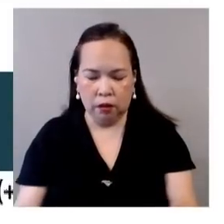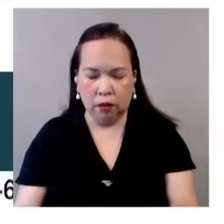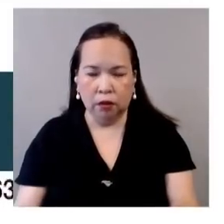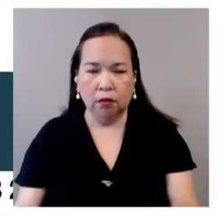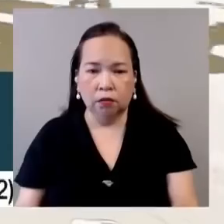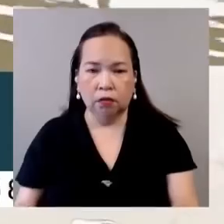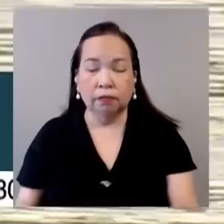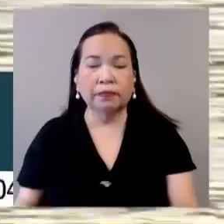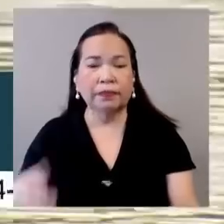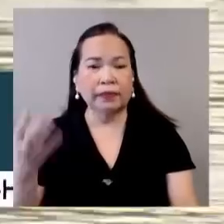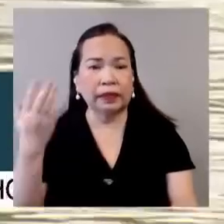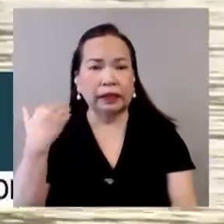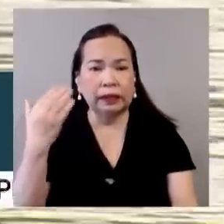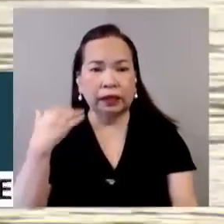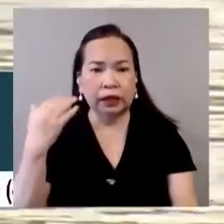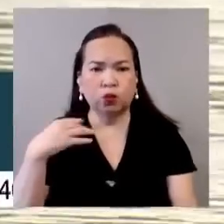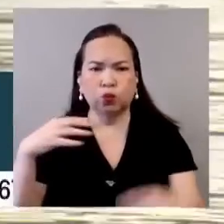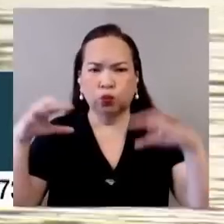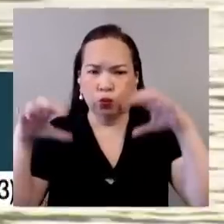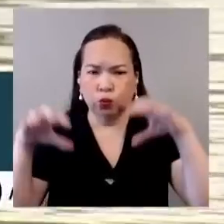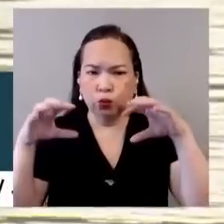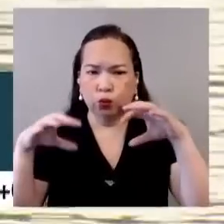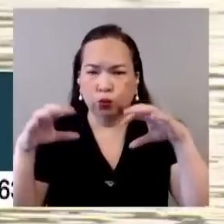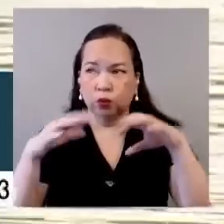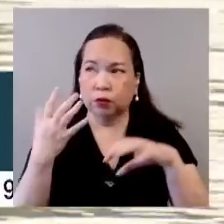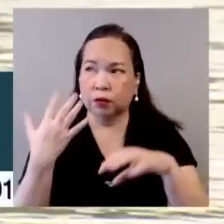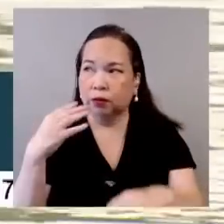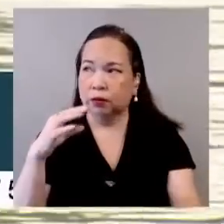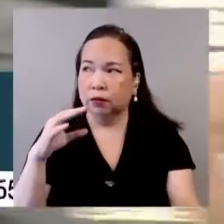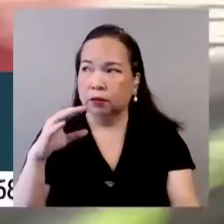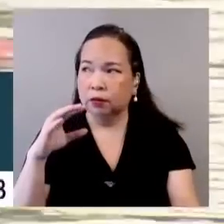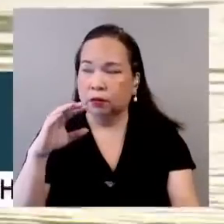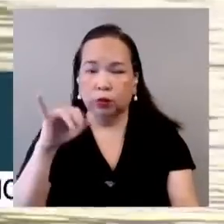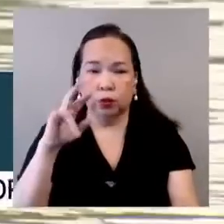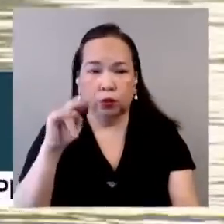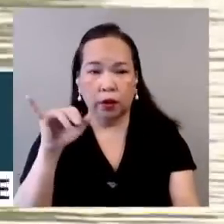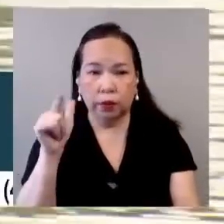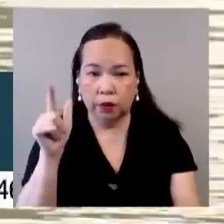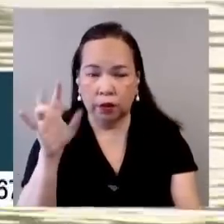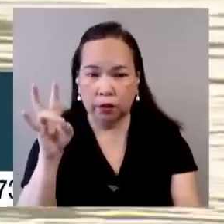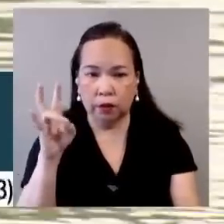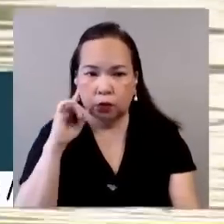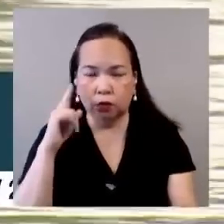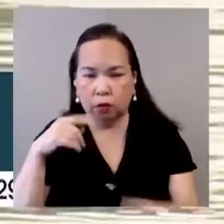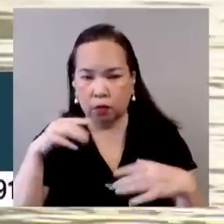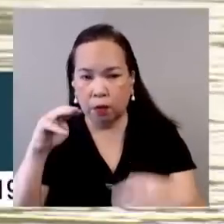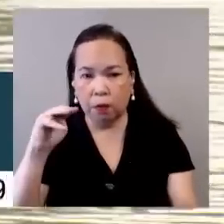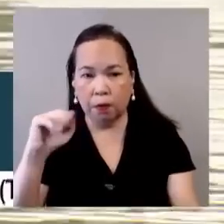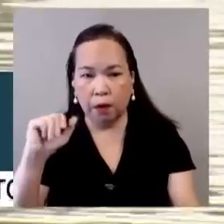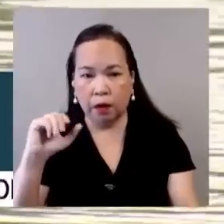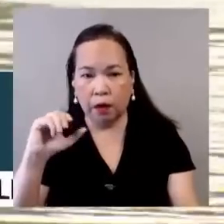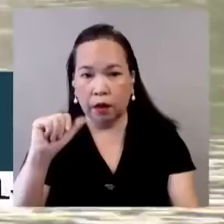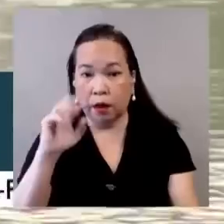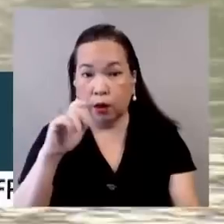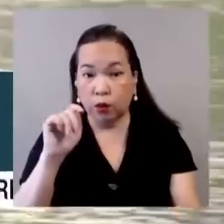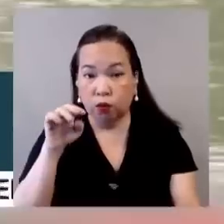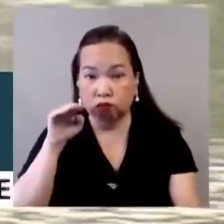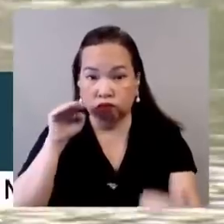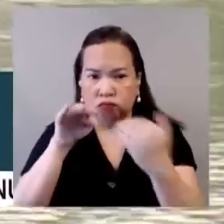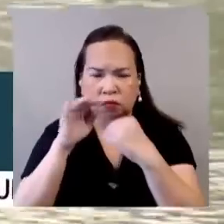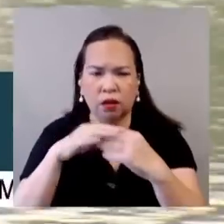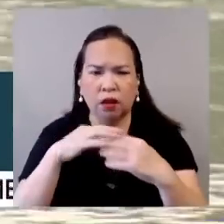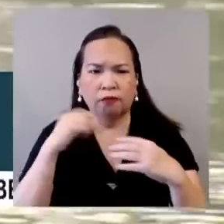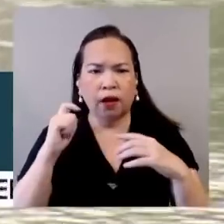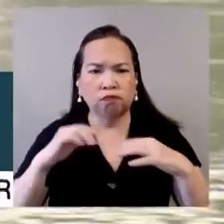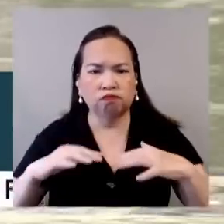Nung kasagsagan po ng ulan ng 27, nakita po namin na talagang along MacArthur Highway hindi na po passable dahil biglang taas po yung